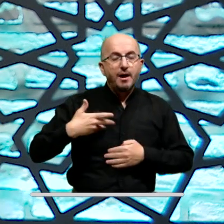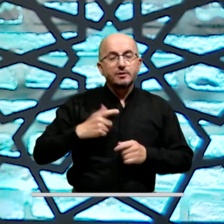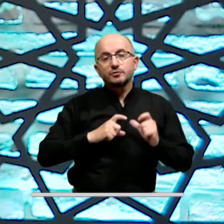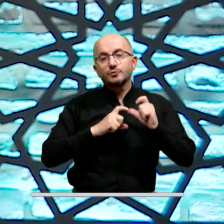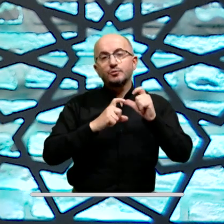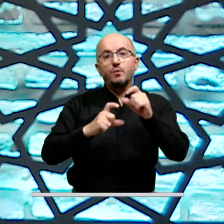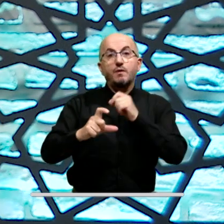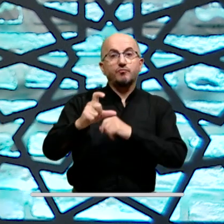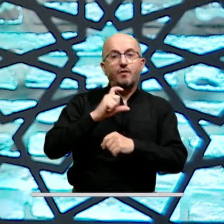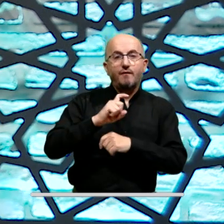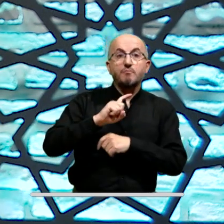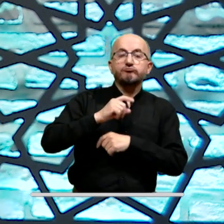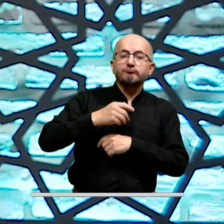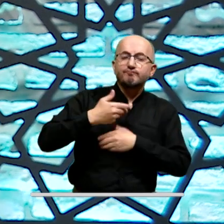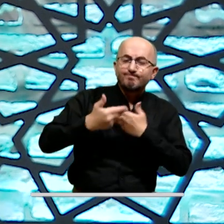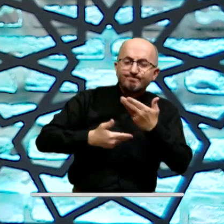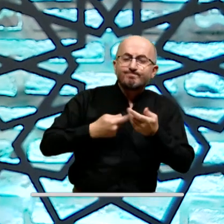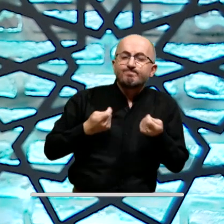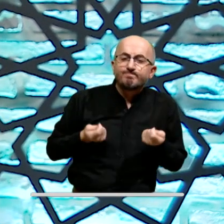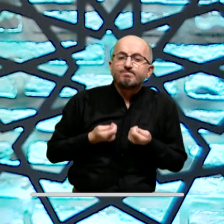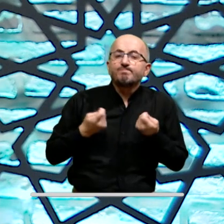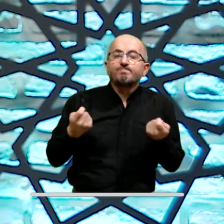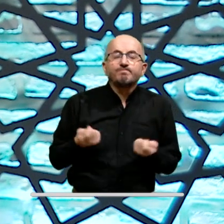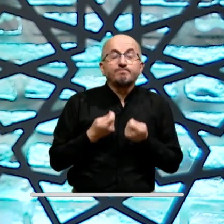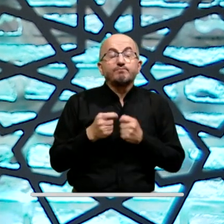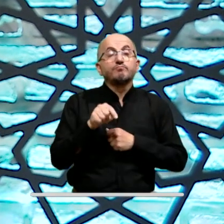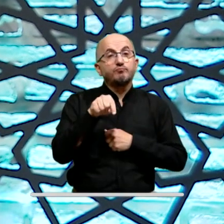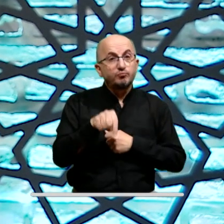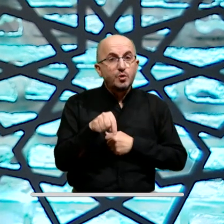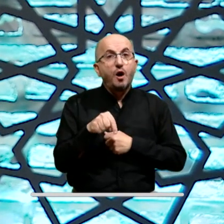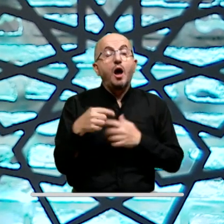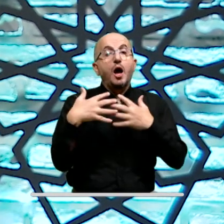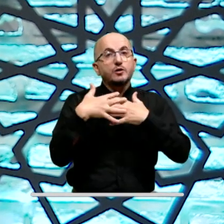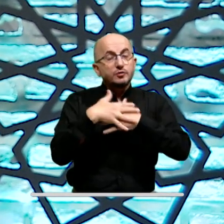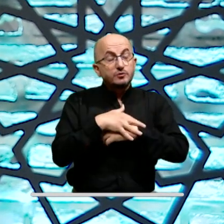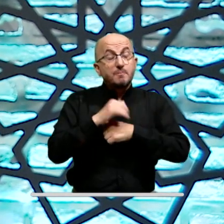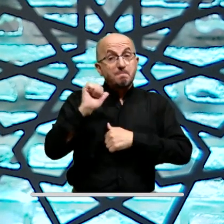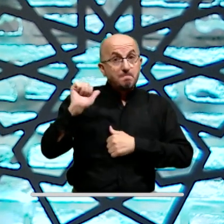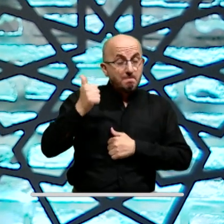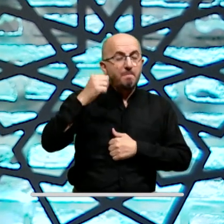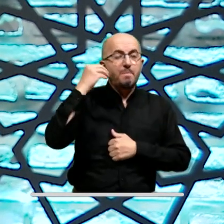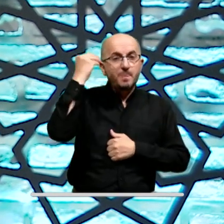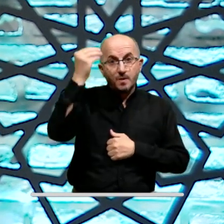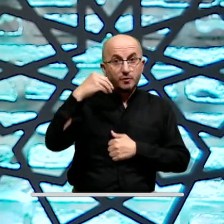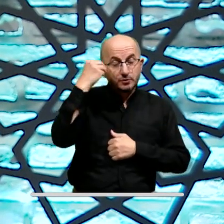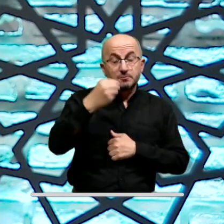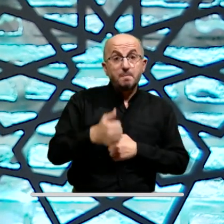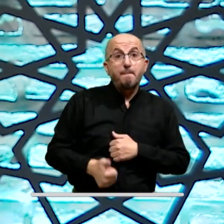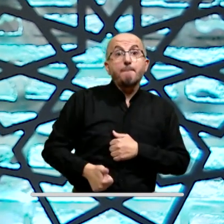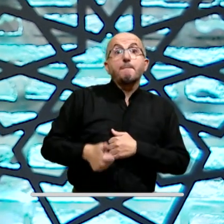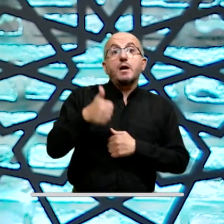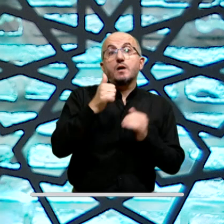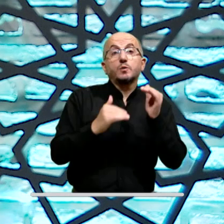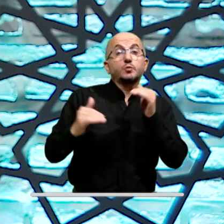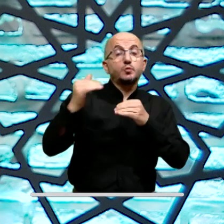edilen sorulara cevap bulmaya çalışacağız. Bu akşam ilminden istifade edeceğimiz kıymetli hocamız, Diyanet İşleri Başkanlığı Din İşleri Yüksek